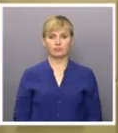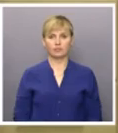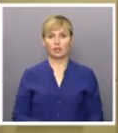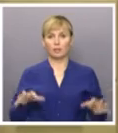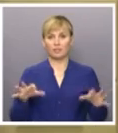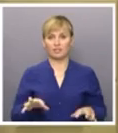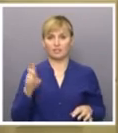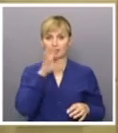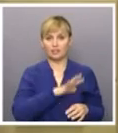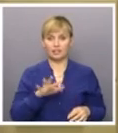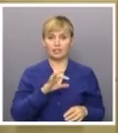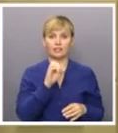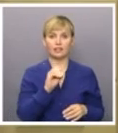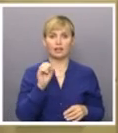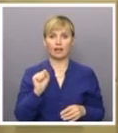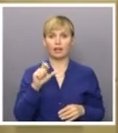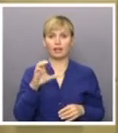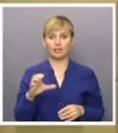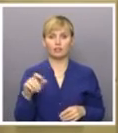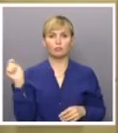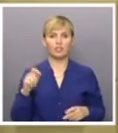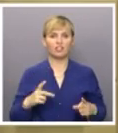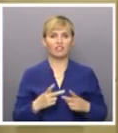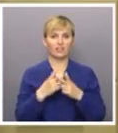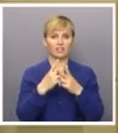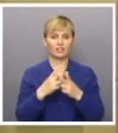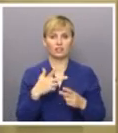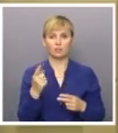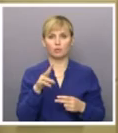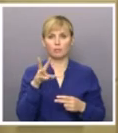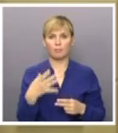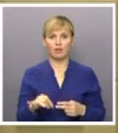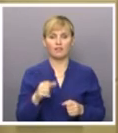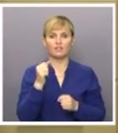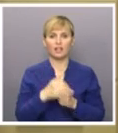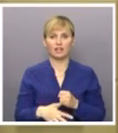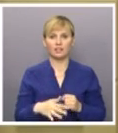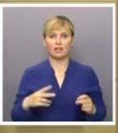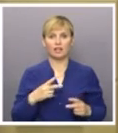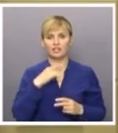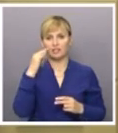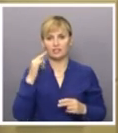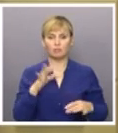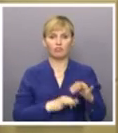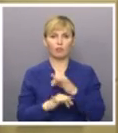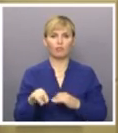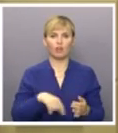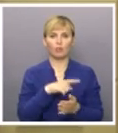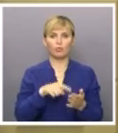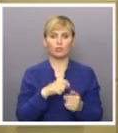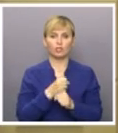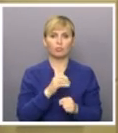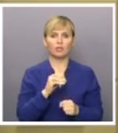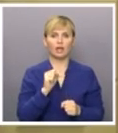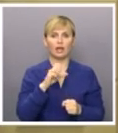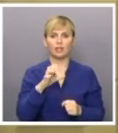Президенты стран Евразийского экономического союза приедут в Астану. 31 мая в столице Казахстана будут обсуждены вопросы функционирования ЕАЭС